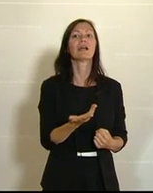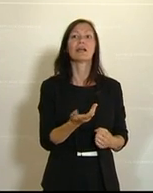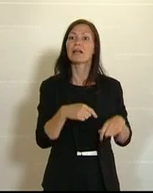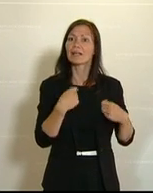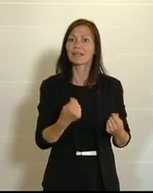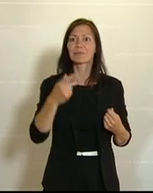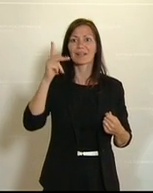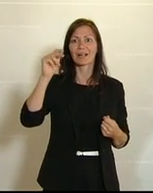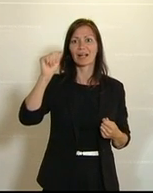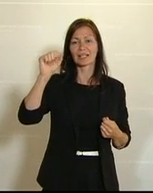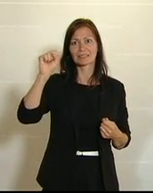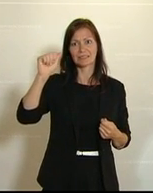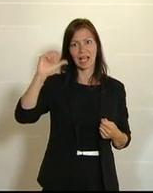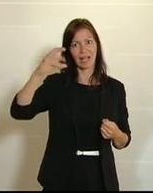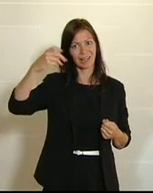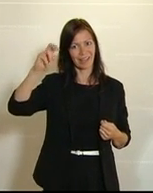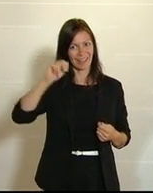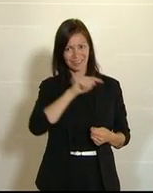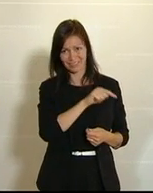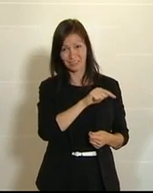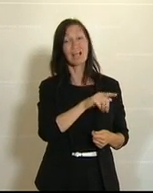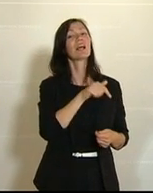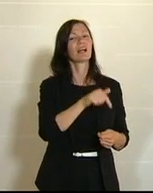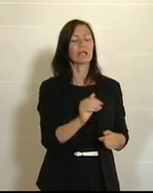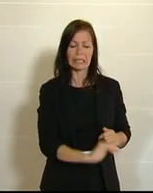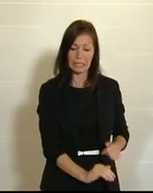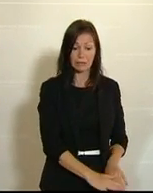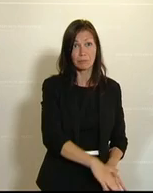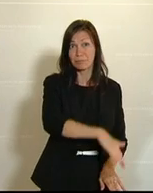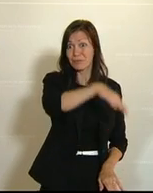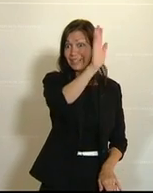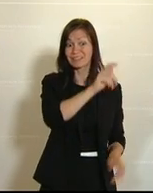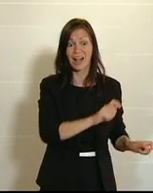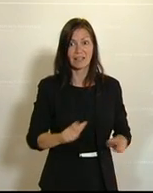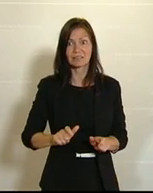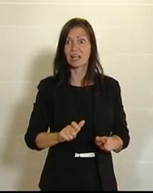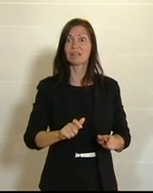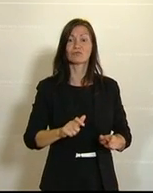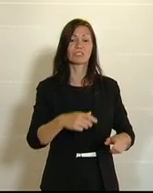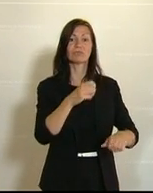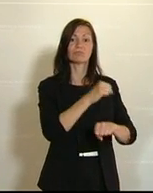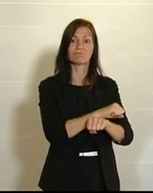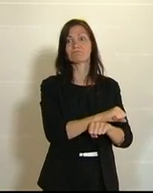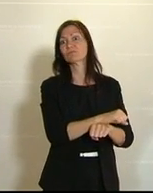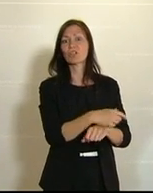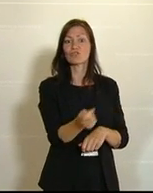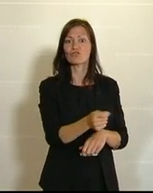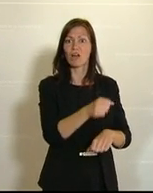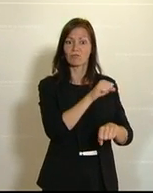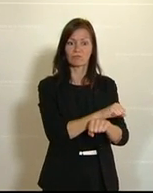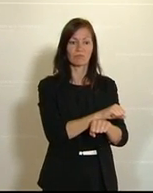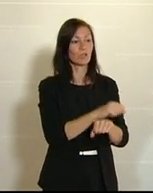Straflagern festgehalten, um sie politisch umzuerziehen. Sie sollen ihre Identität und ihren muslimischen